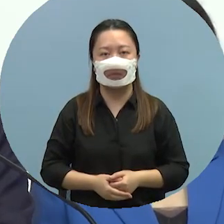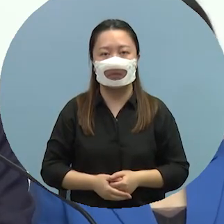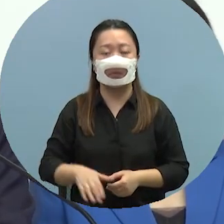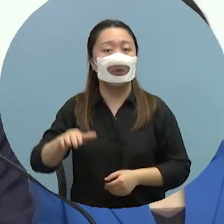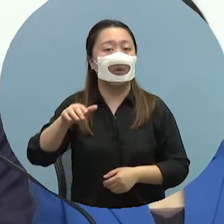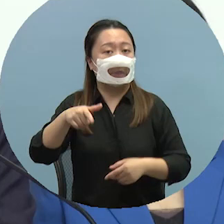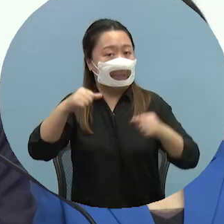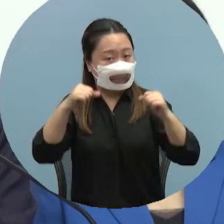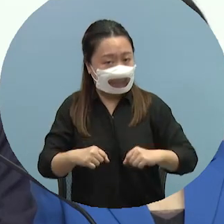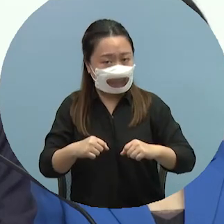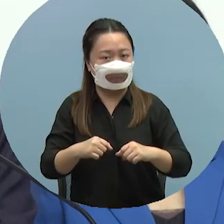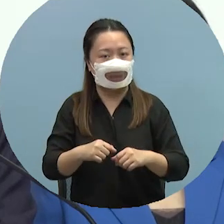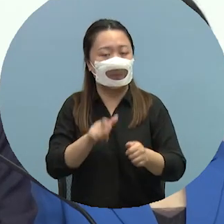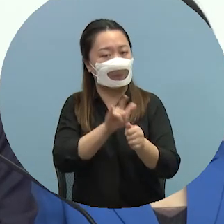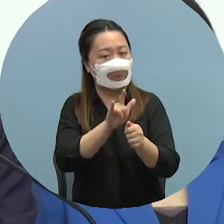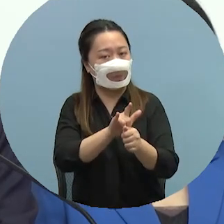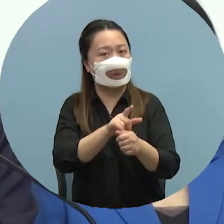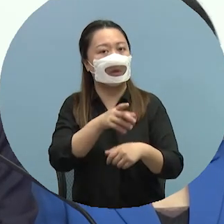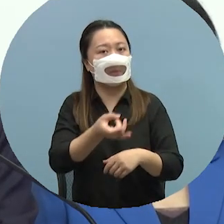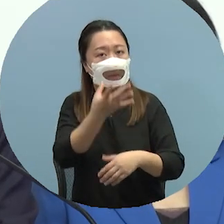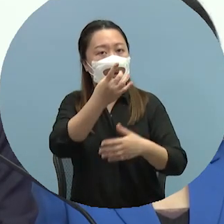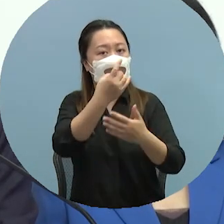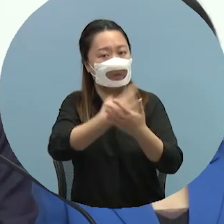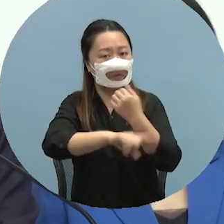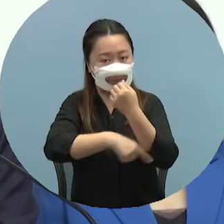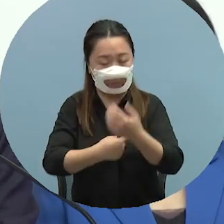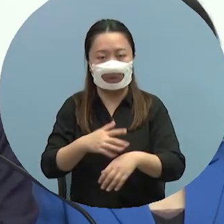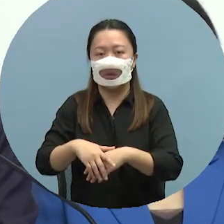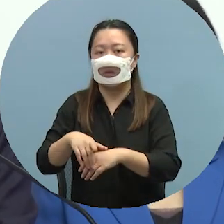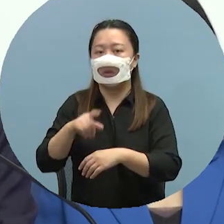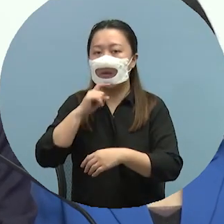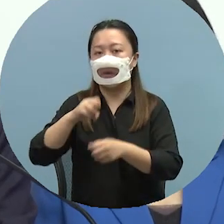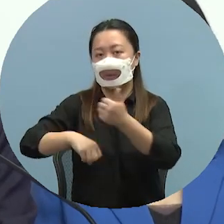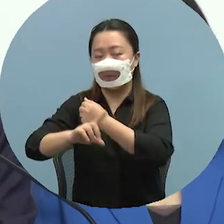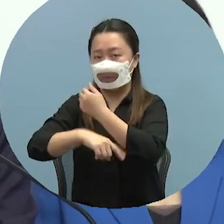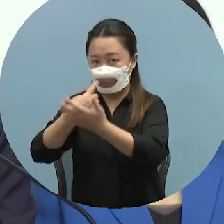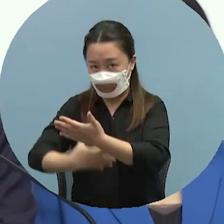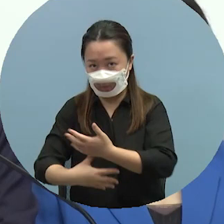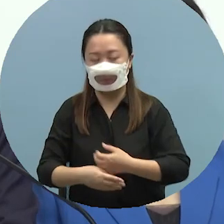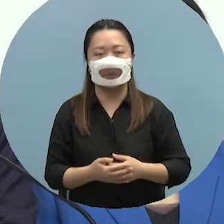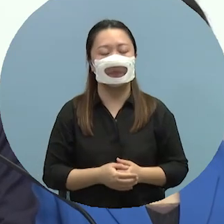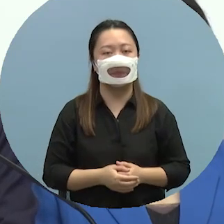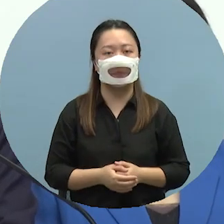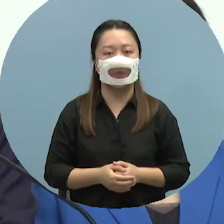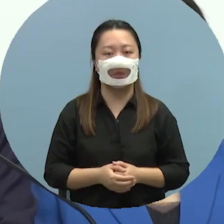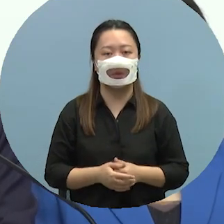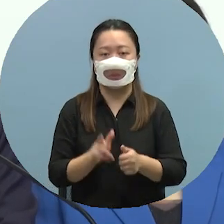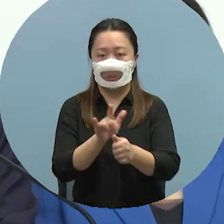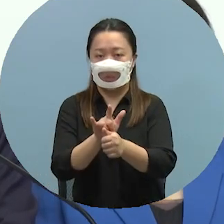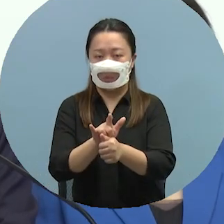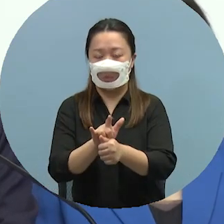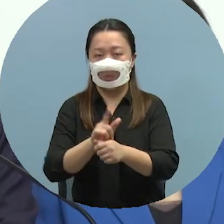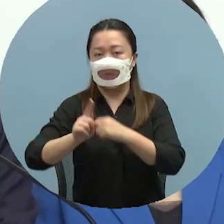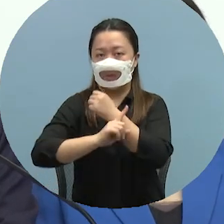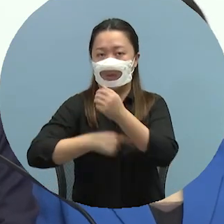我會堅定維護憲法和基本法確立的憲制地位，守住法治的